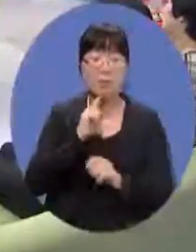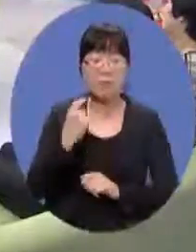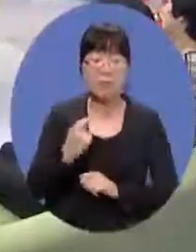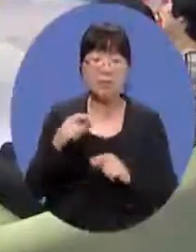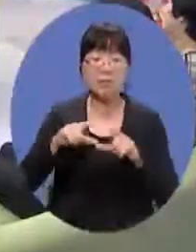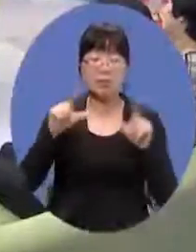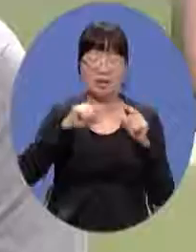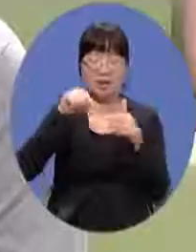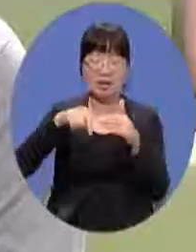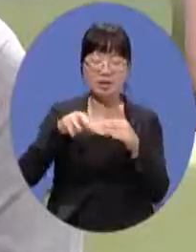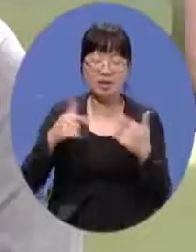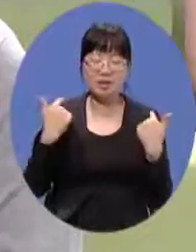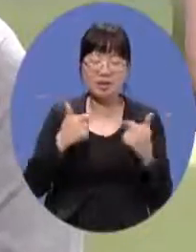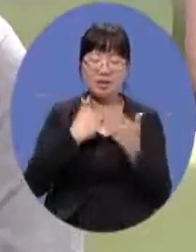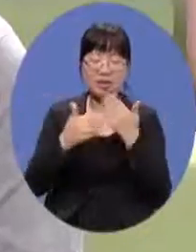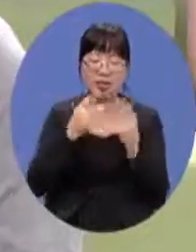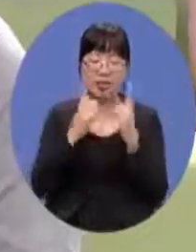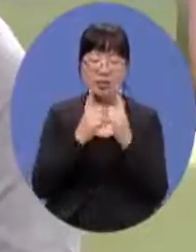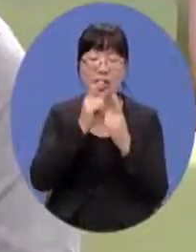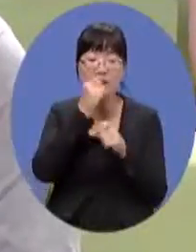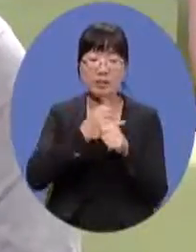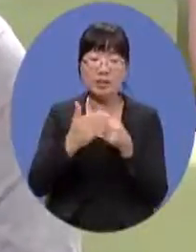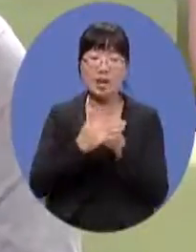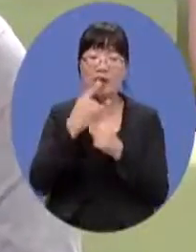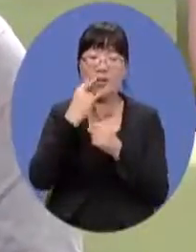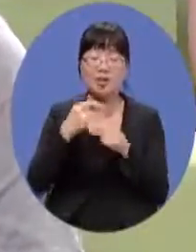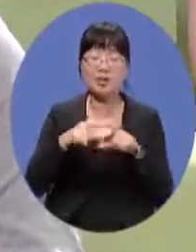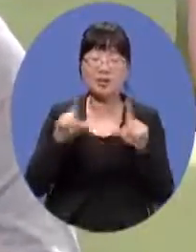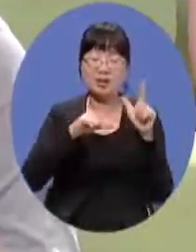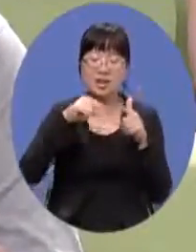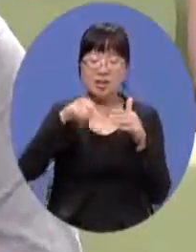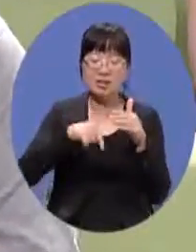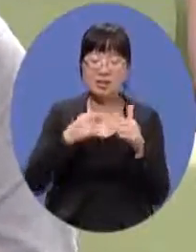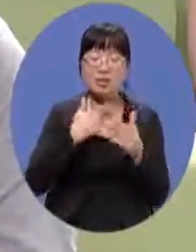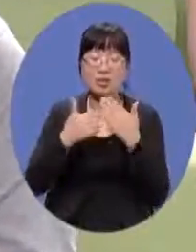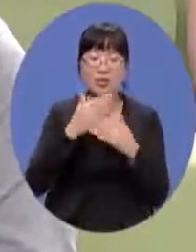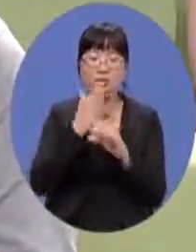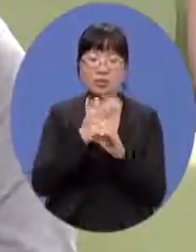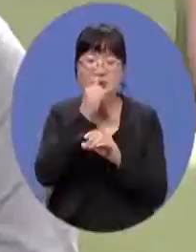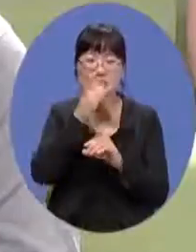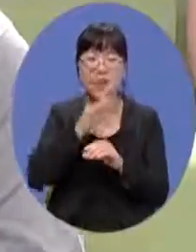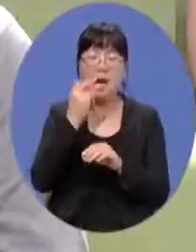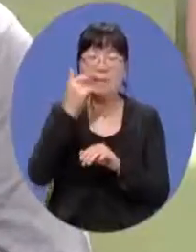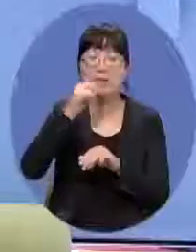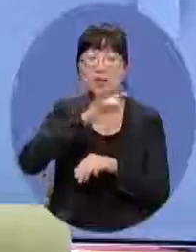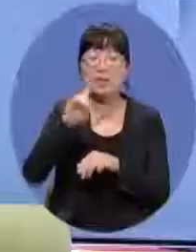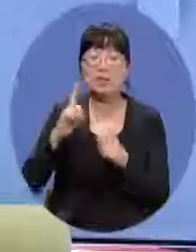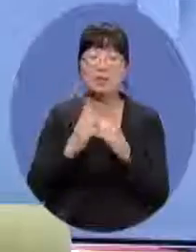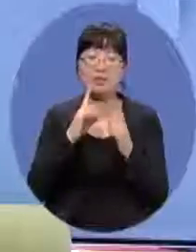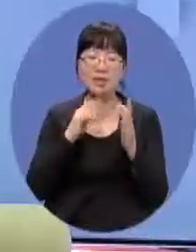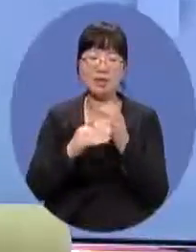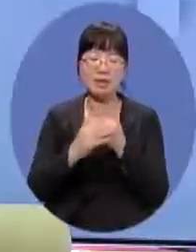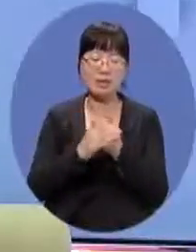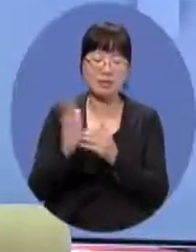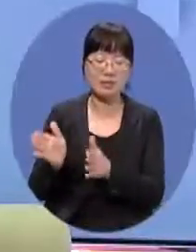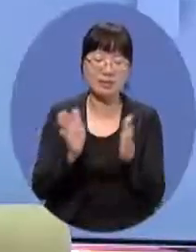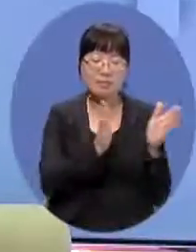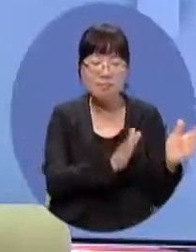일상에서 늘 경험하기 때문이에요. 네. 엄마들은 일상에서 경험하는데 아빠들은 가끔 만나서 그렇습니다. 그렇죠. 반대로